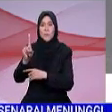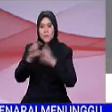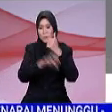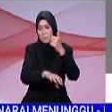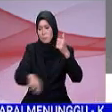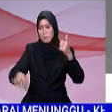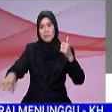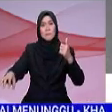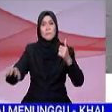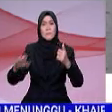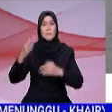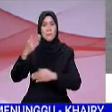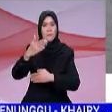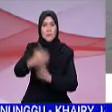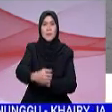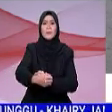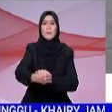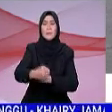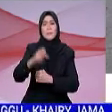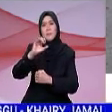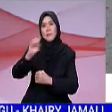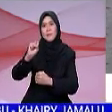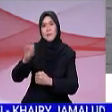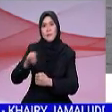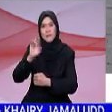sekatan jalan raya. Dan lokasi yang saya